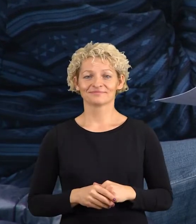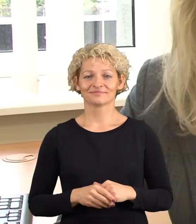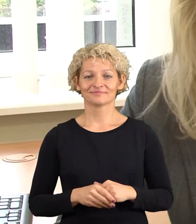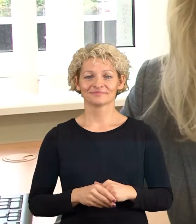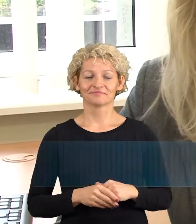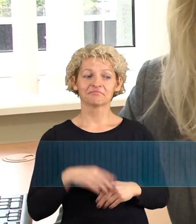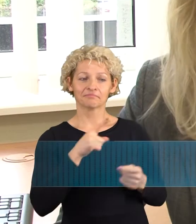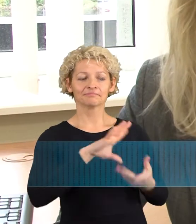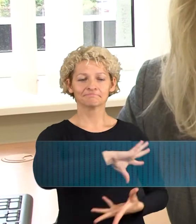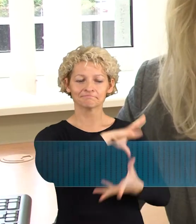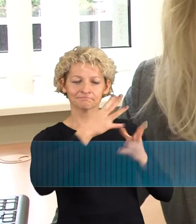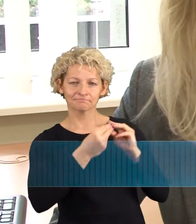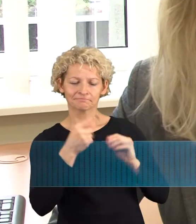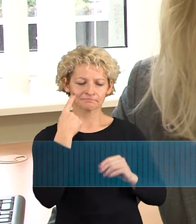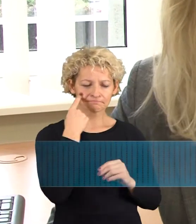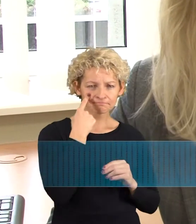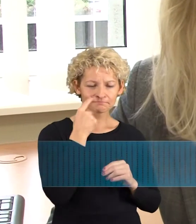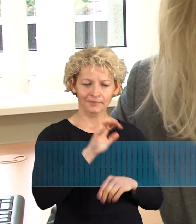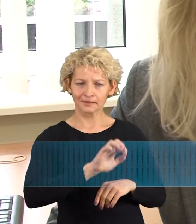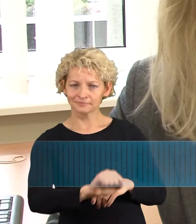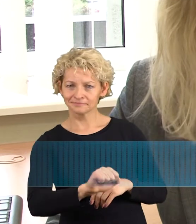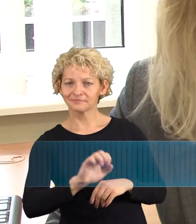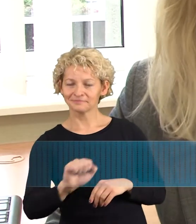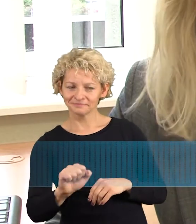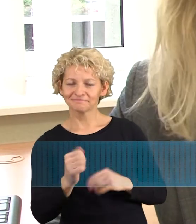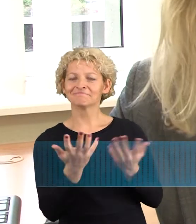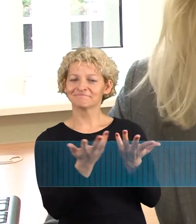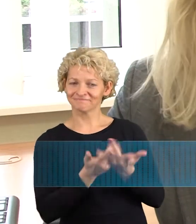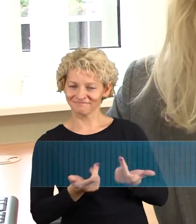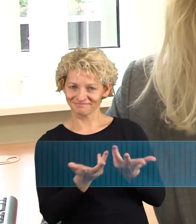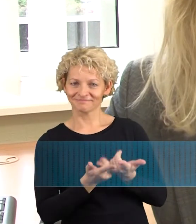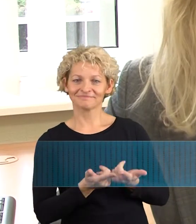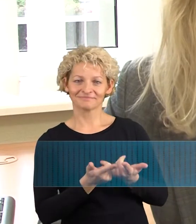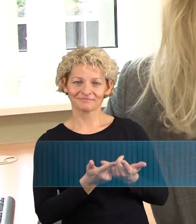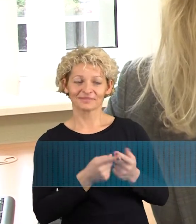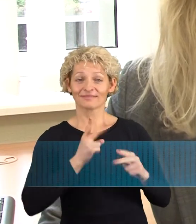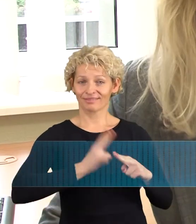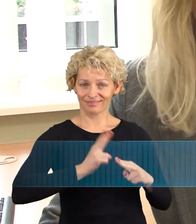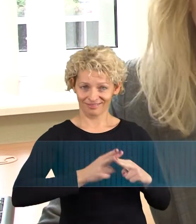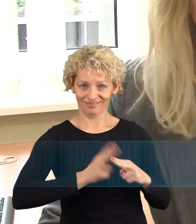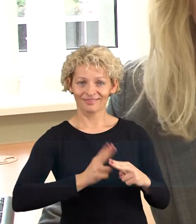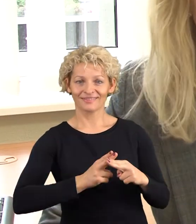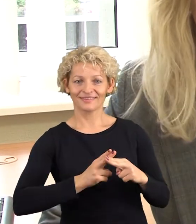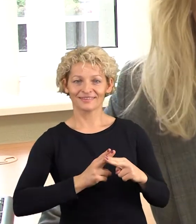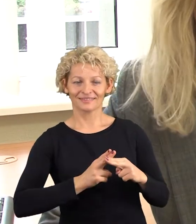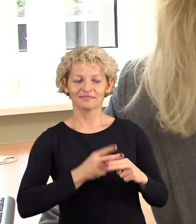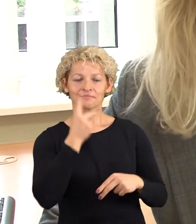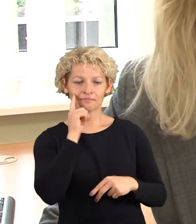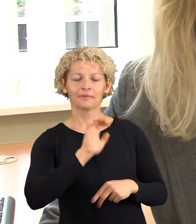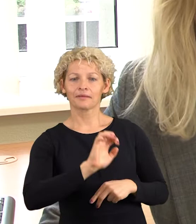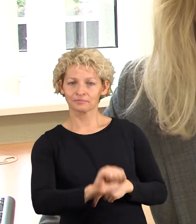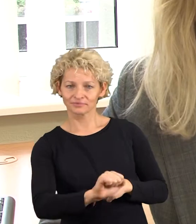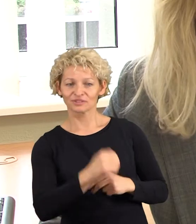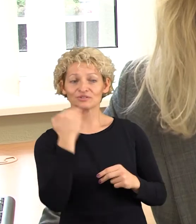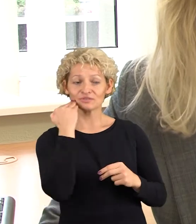pagerėjo. Apibendrinus šių metų 44-osios savaitės sergamumo duomenis, matome, jog Šiaulių